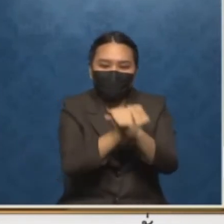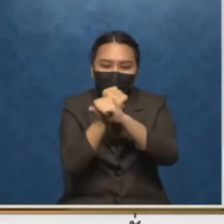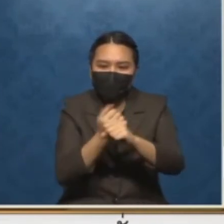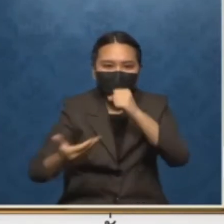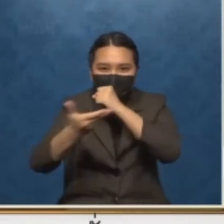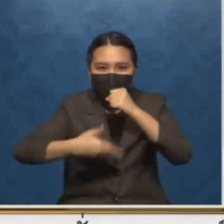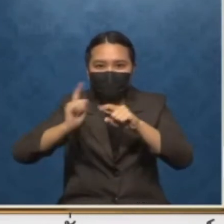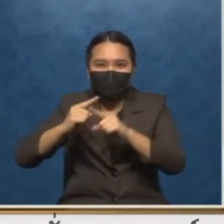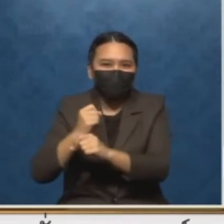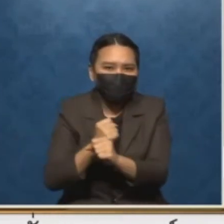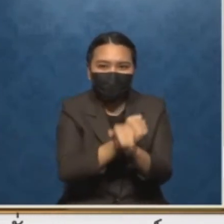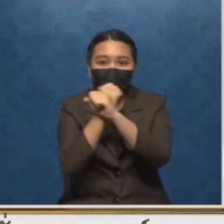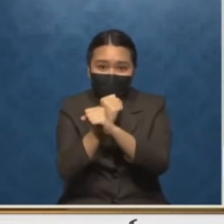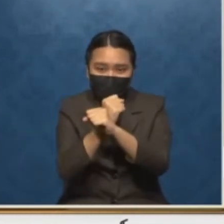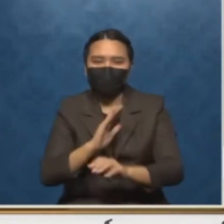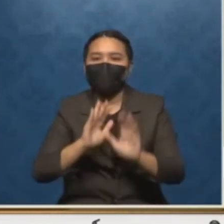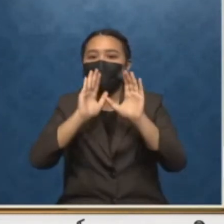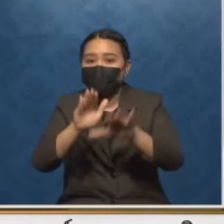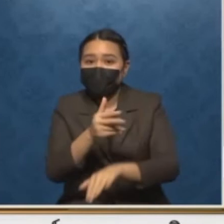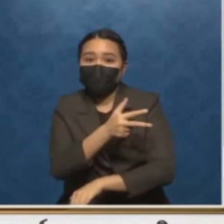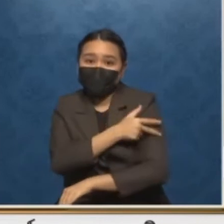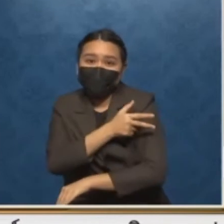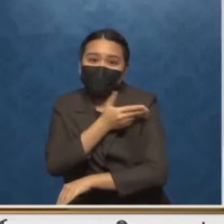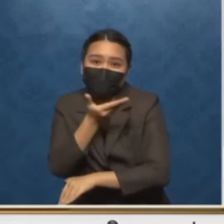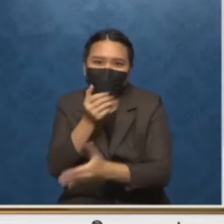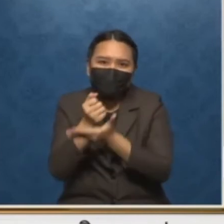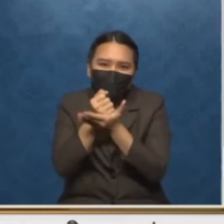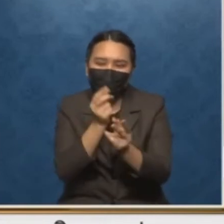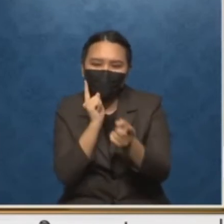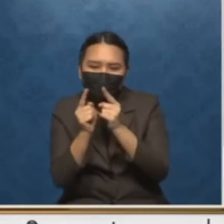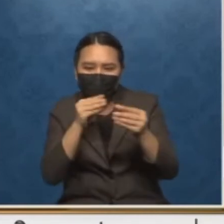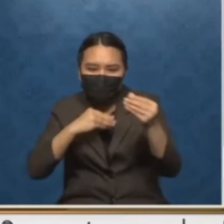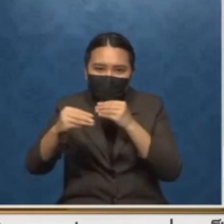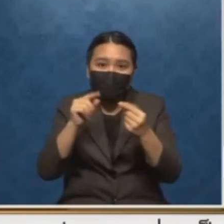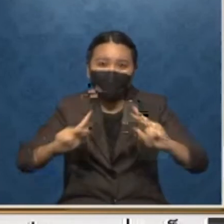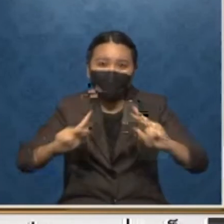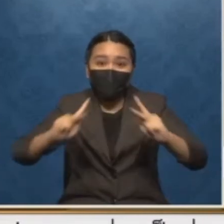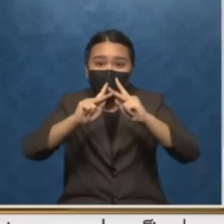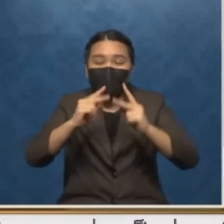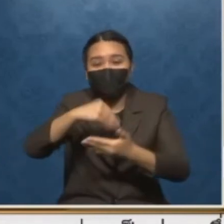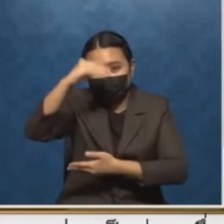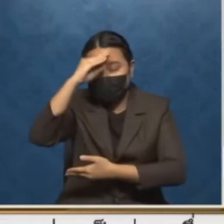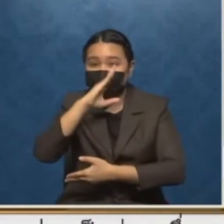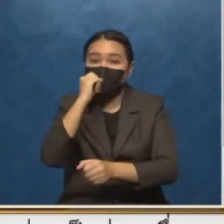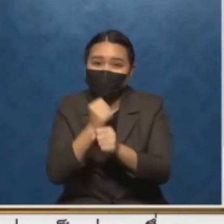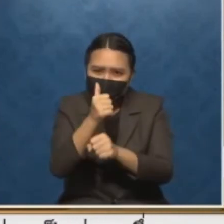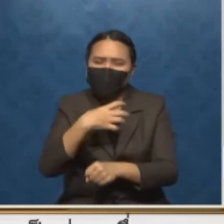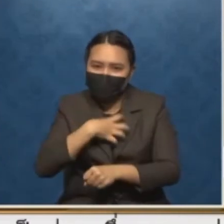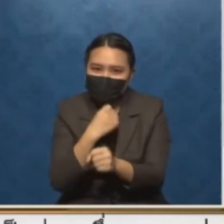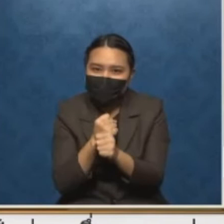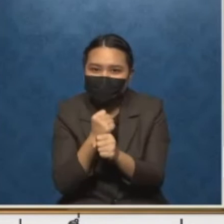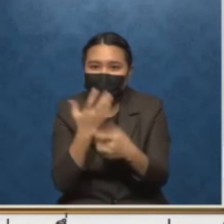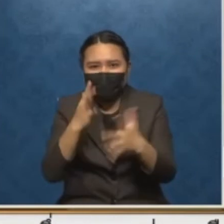กระทำนี้ฝากท่านคุณหญิงไปคุยไปเจรจากันในกระทรวงศึกษาว่าถ้าทําได้อยากให้ทําแล้วไม่ต้องคิดว่าไม่